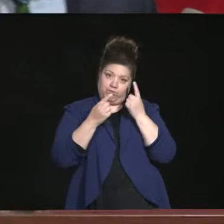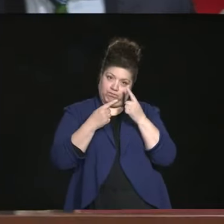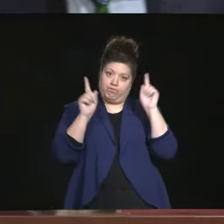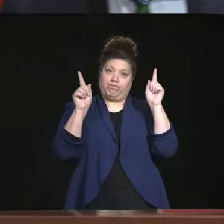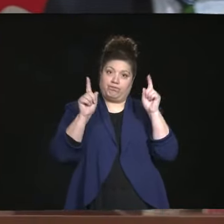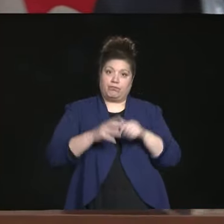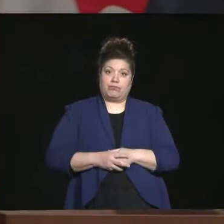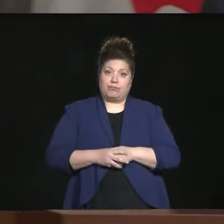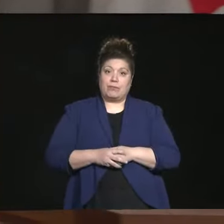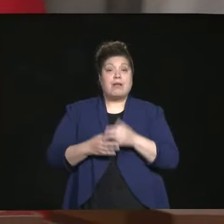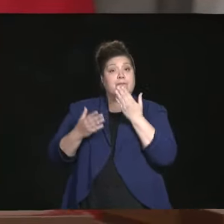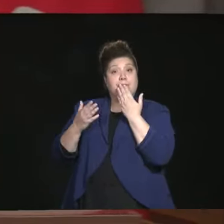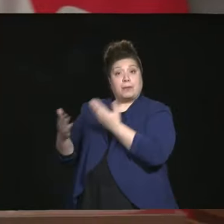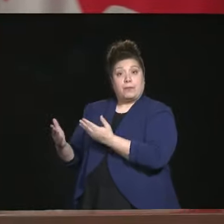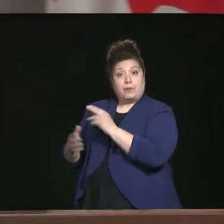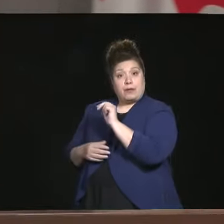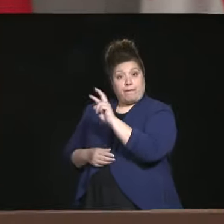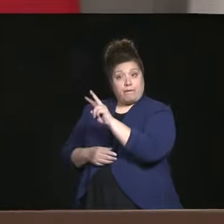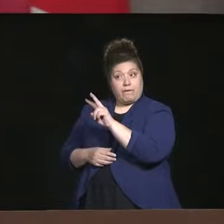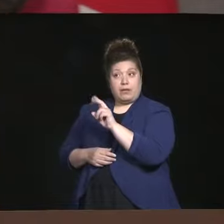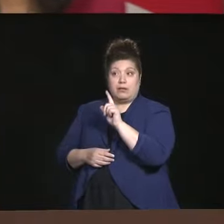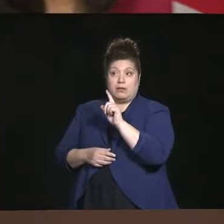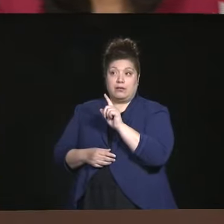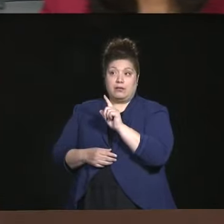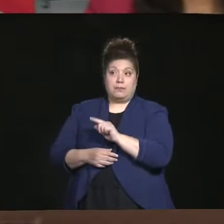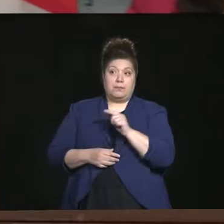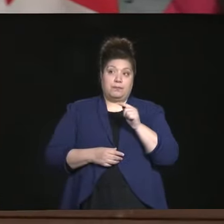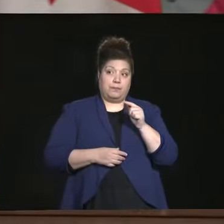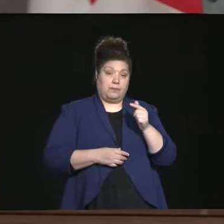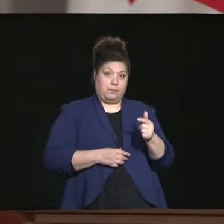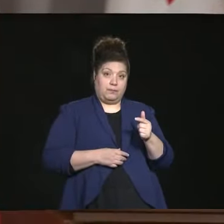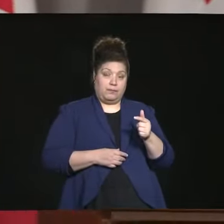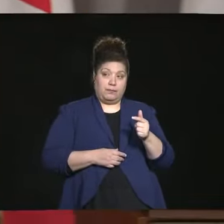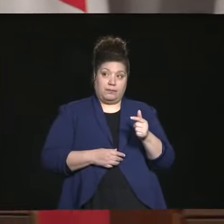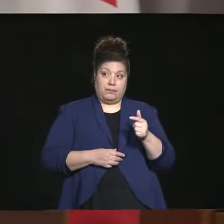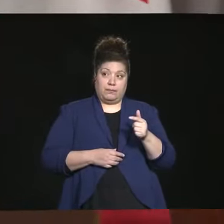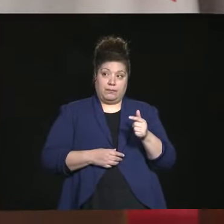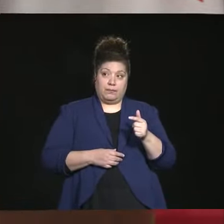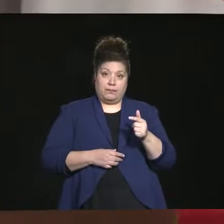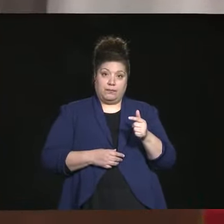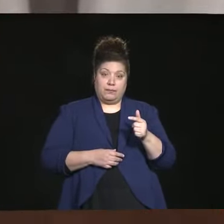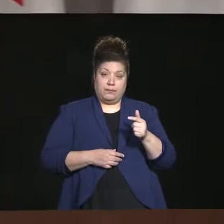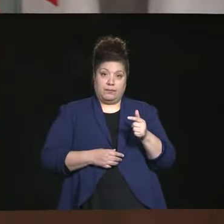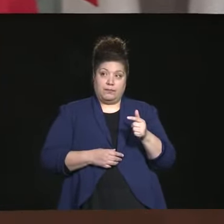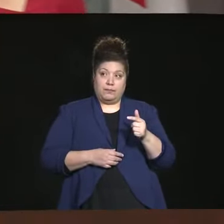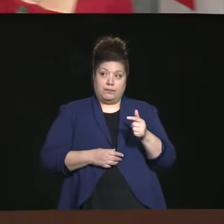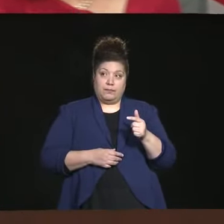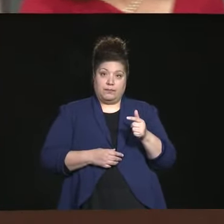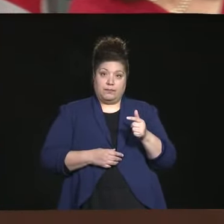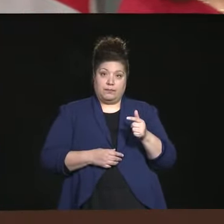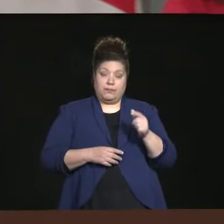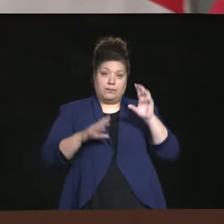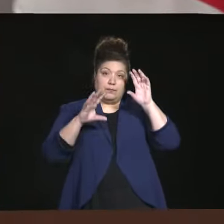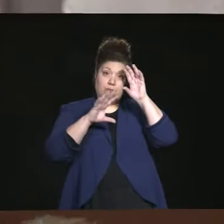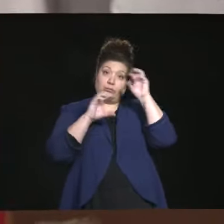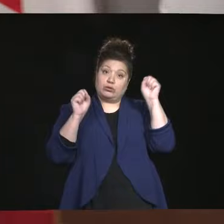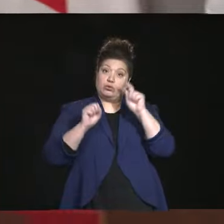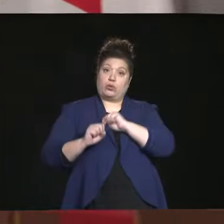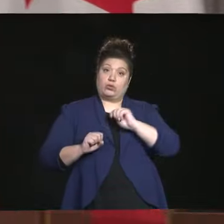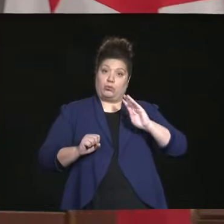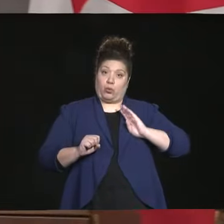maintenant, je donne la parole au président du Conseil du Trésor, Jean-Yves Duclos. Jean-Yves. Merci,